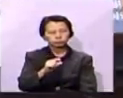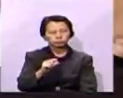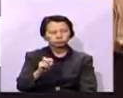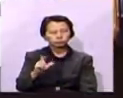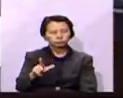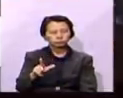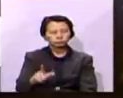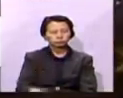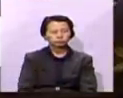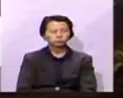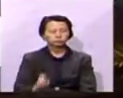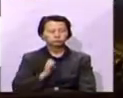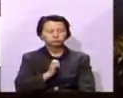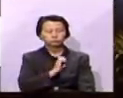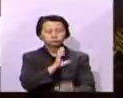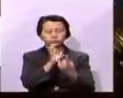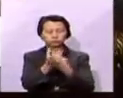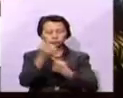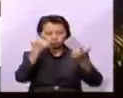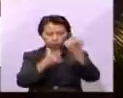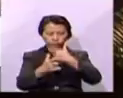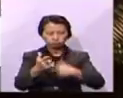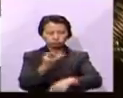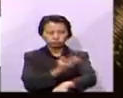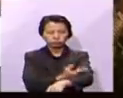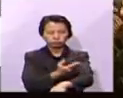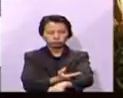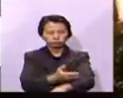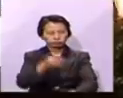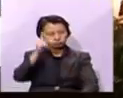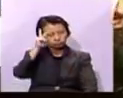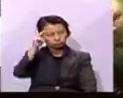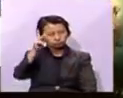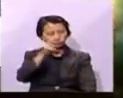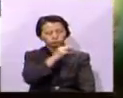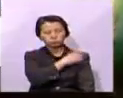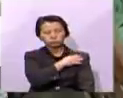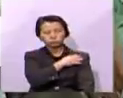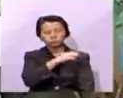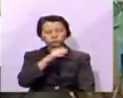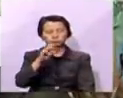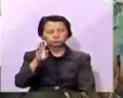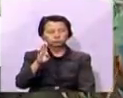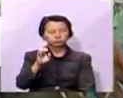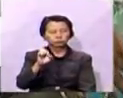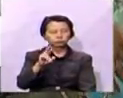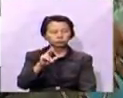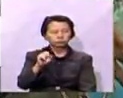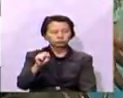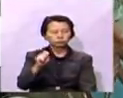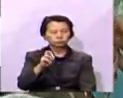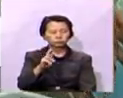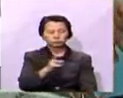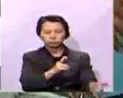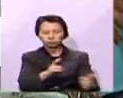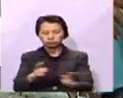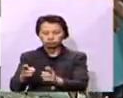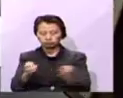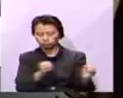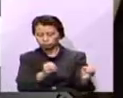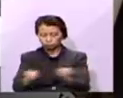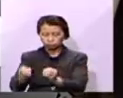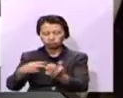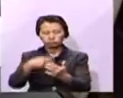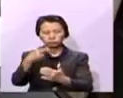Sementara itu, Esko Kebudayaan Pelancongan dan Warisan Negeri Kelantan, Meja Besar Dato' Mat Anizam Abdul Rahman berkata, penganjuran program itu